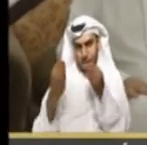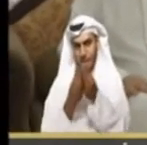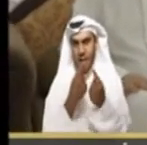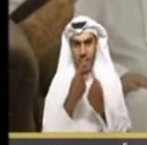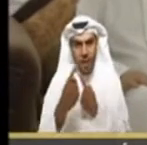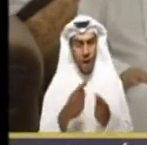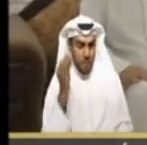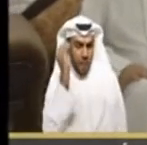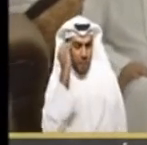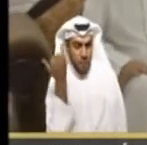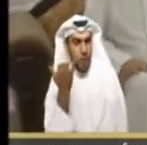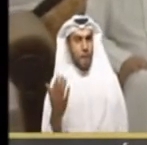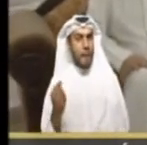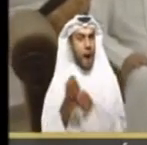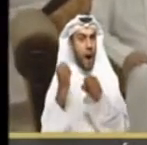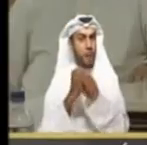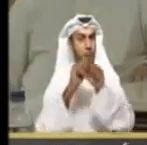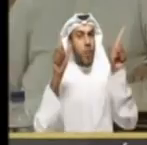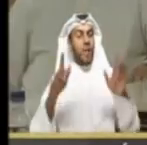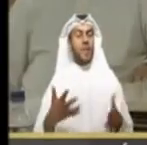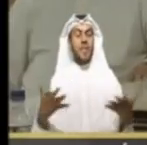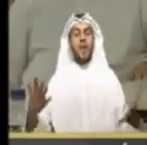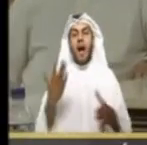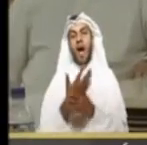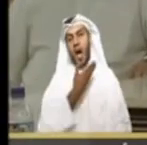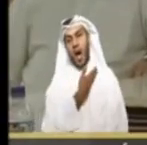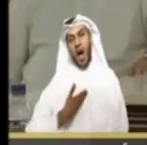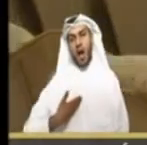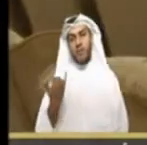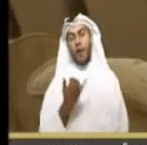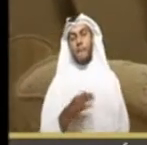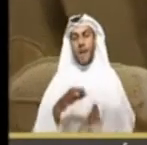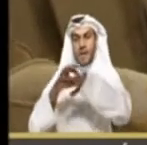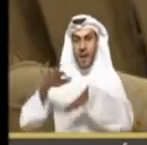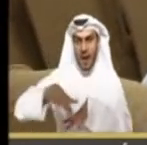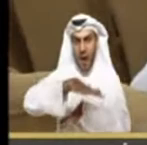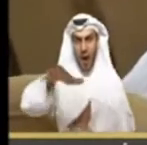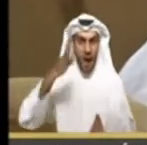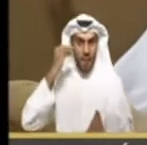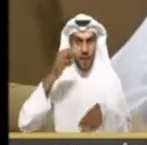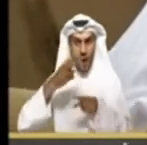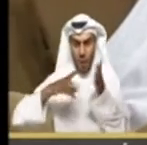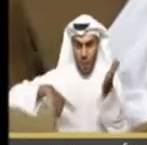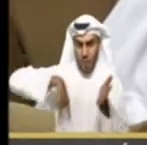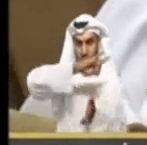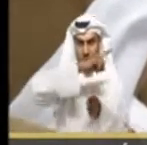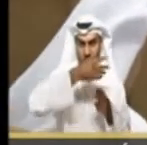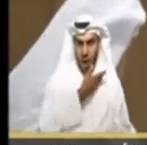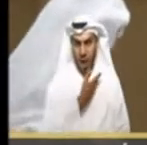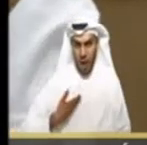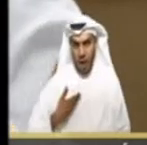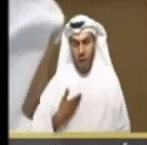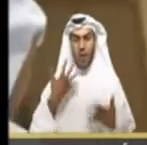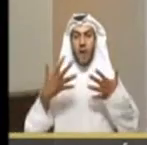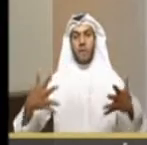الحج الكويتية جاء لتوضيح المهام الأساسية الموكلة للجان العاملة والاطلاع على المستجدات والقوانين